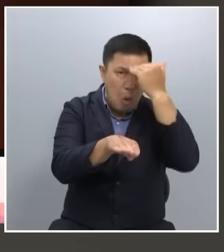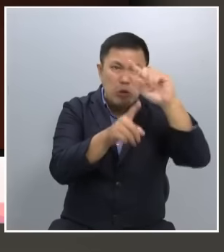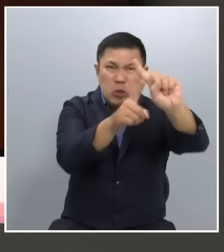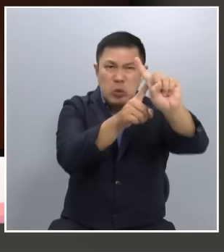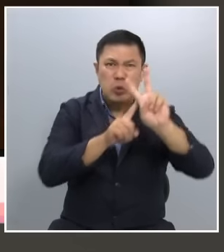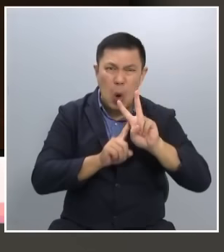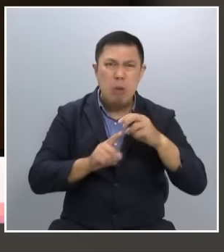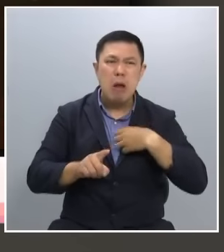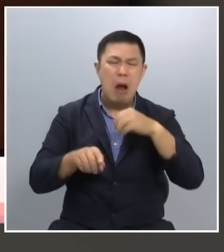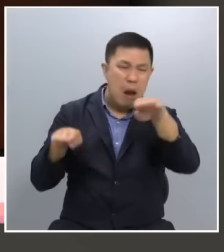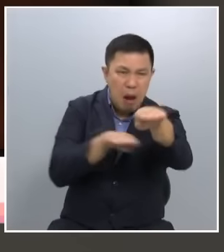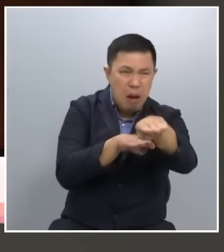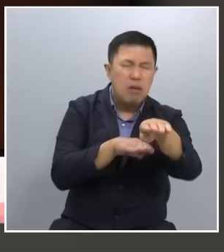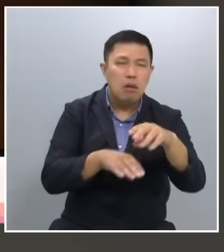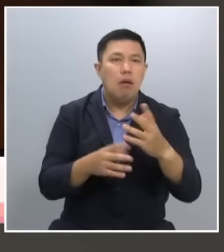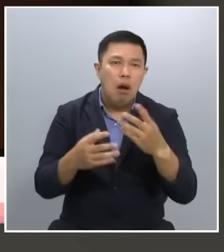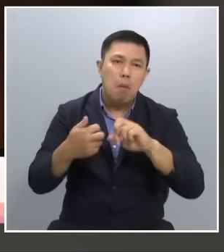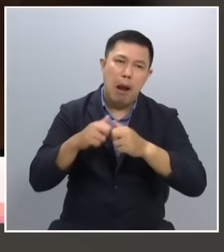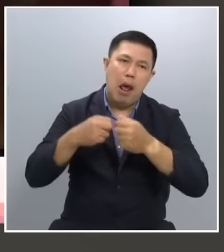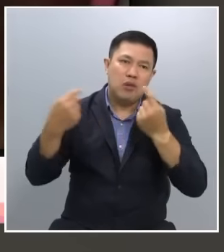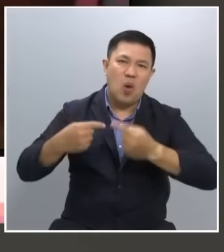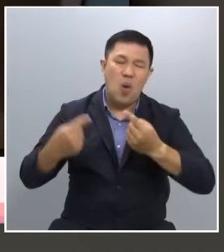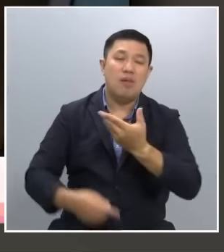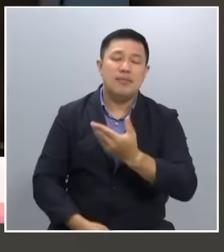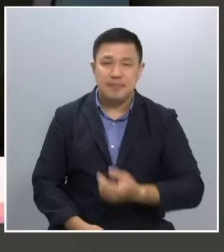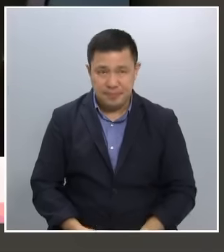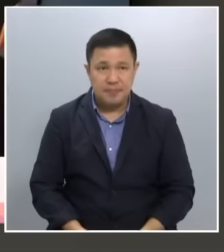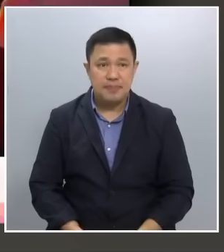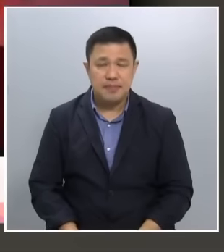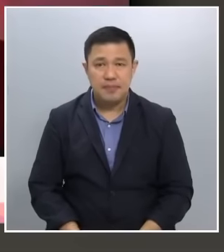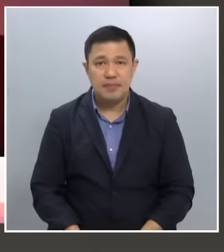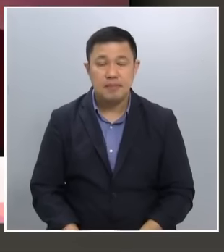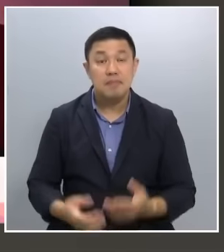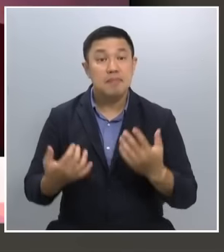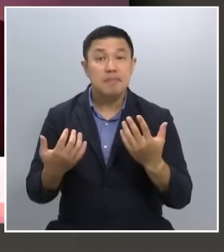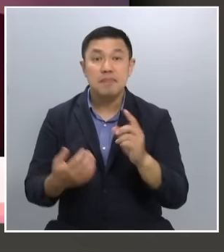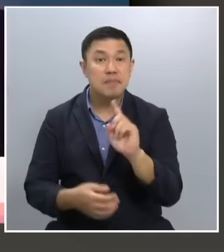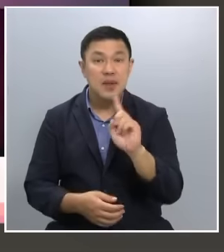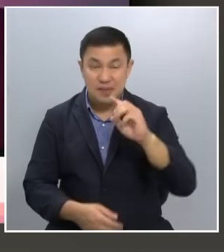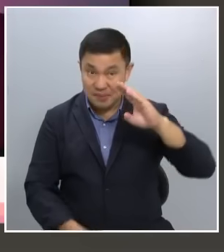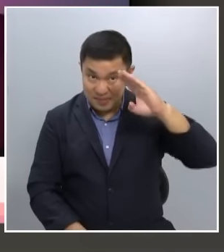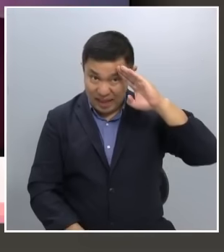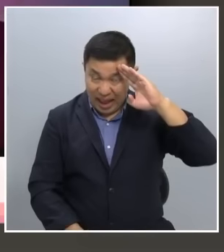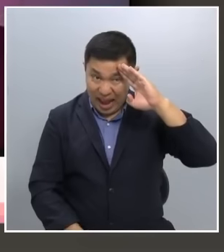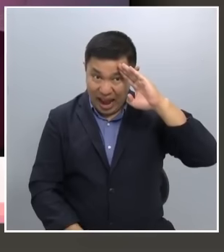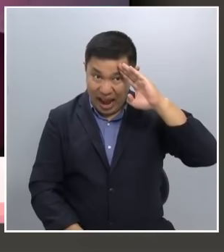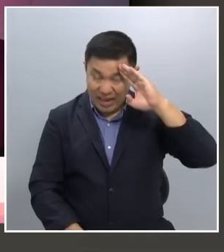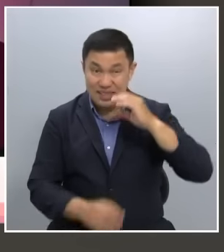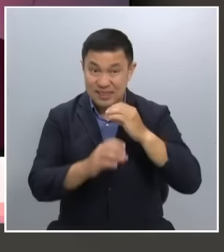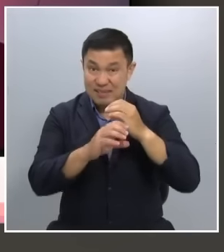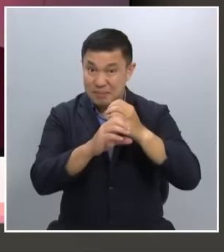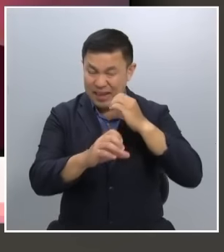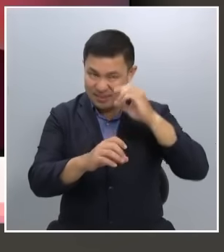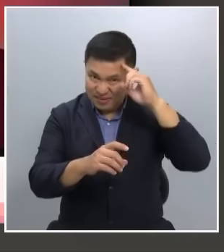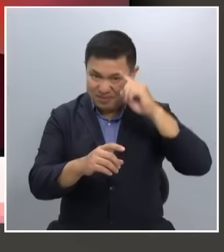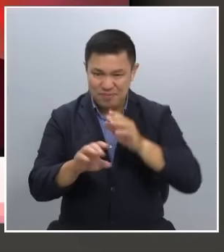าเนี่ยนะฮะคุณชมครับก็เลยเป็นประเด็นคุณชมครับนี่ฮะจนสุดท้ายครับก็มีทหารจากรถบัสคันที่2เนี่ยลงมา